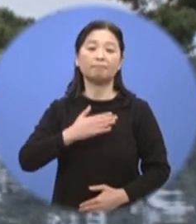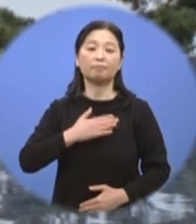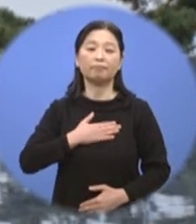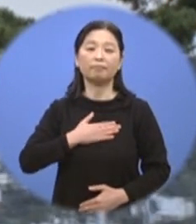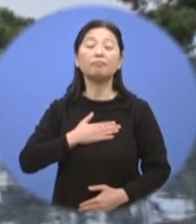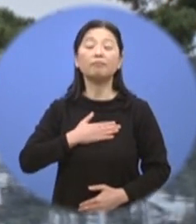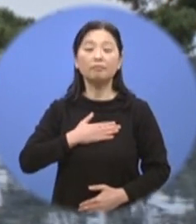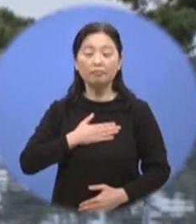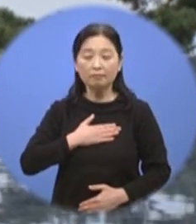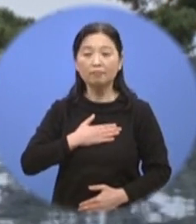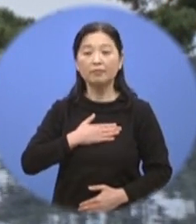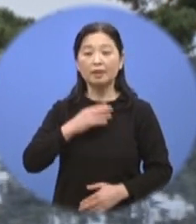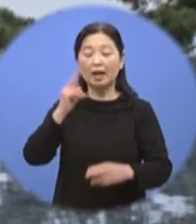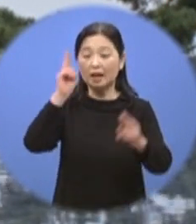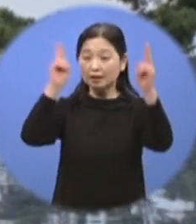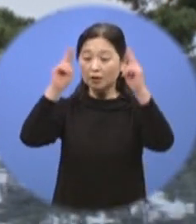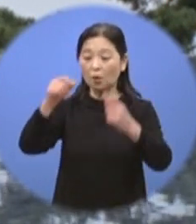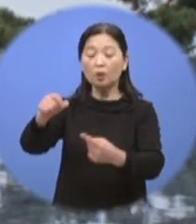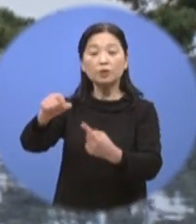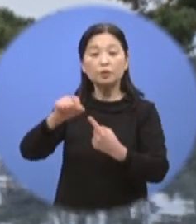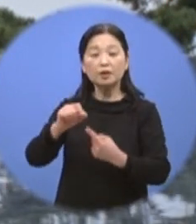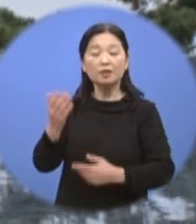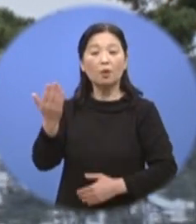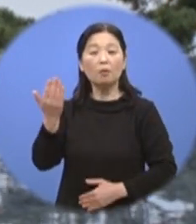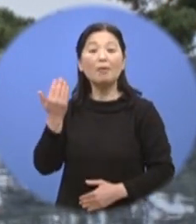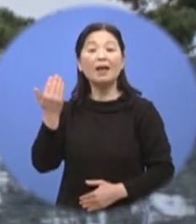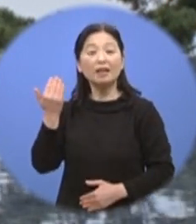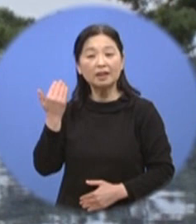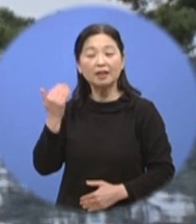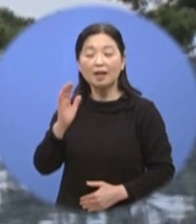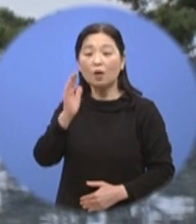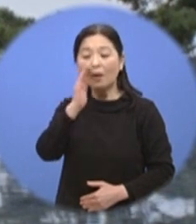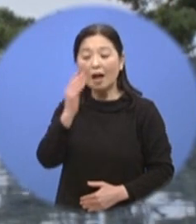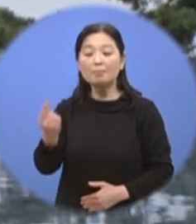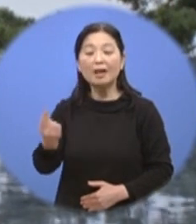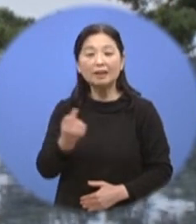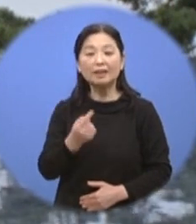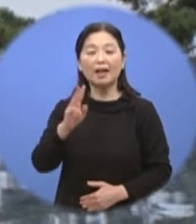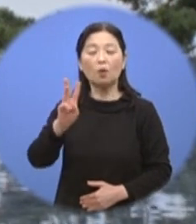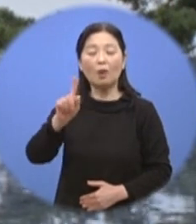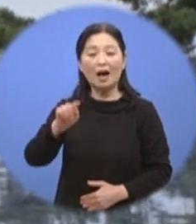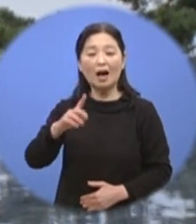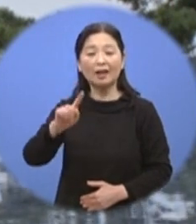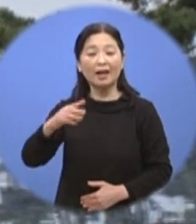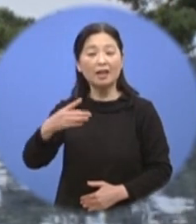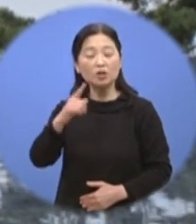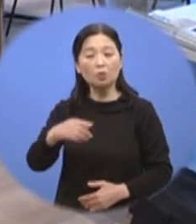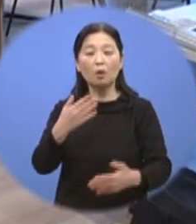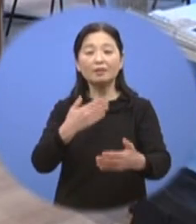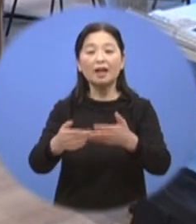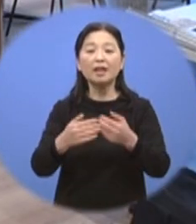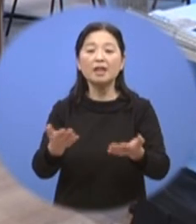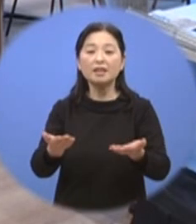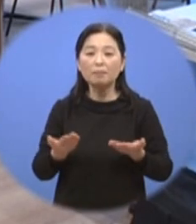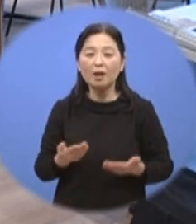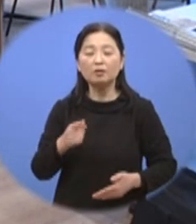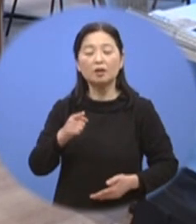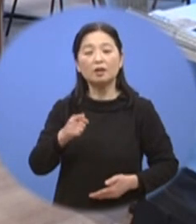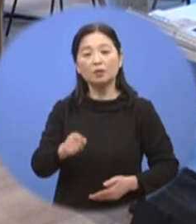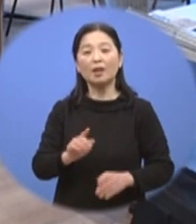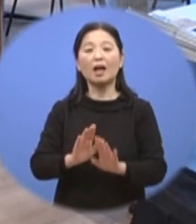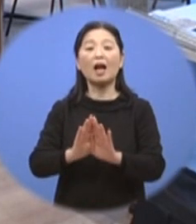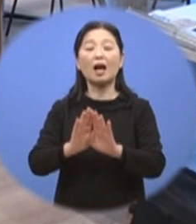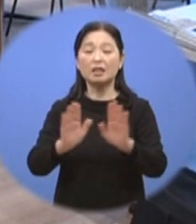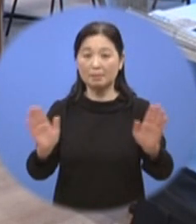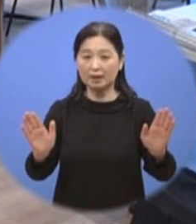致の前段階としてワーケーションをぜひ和歌山で体験いただこうというのが一番スタートとなっています。今劇的